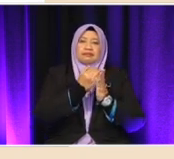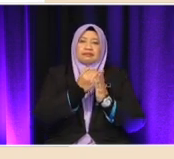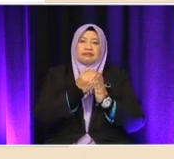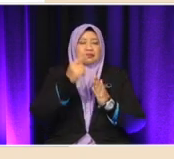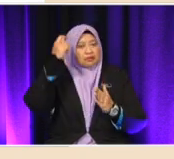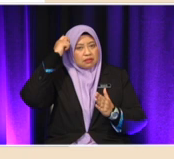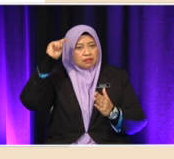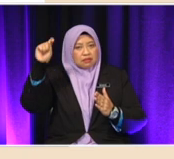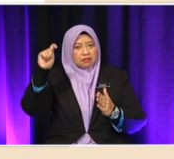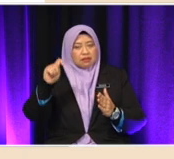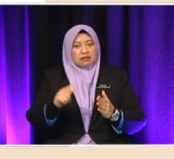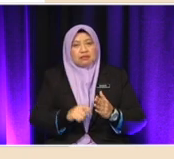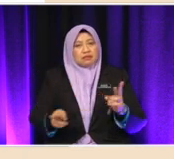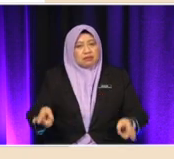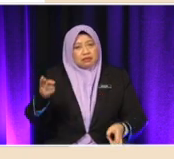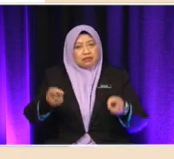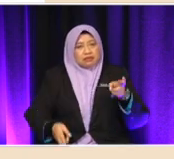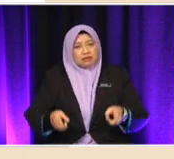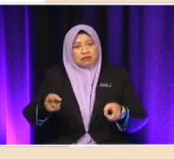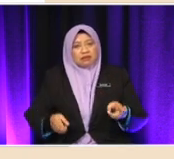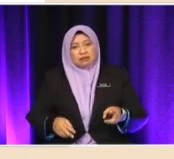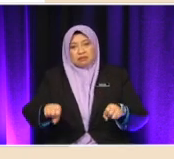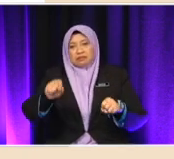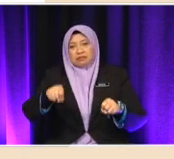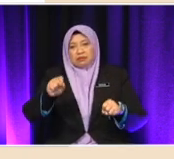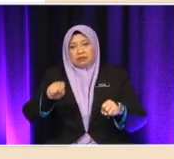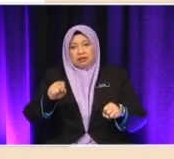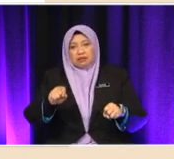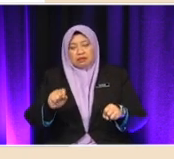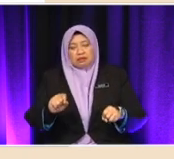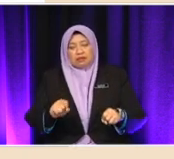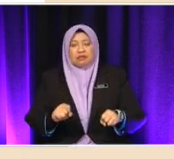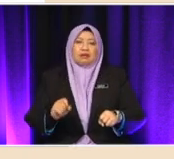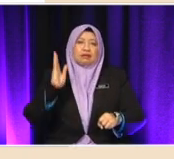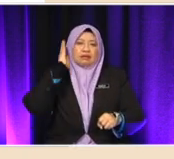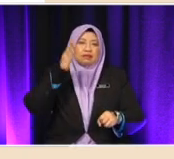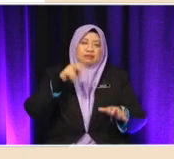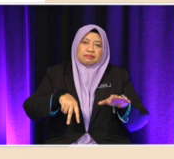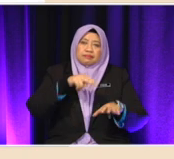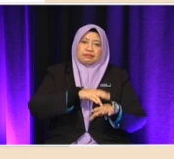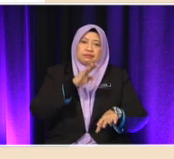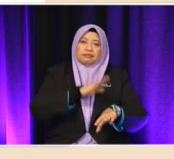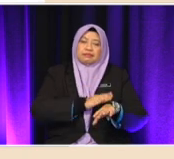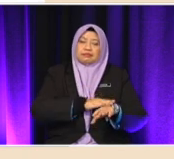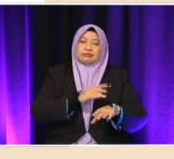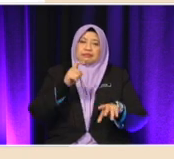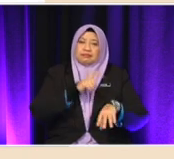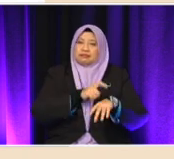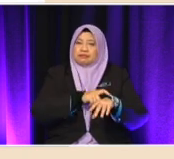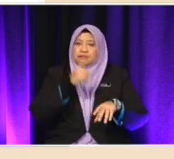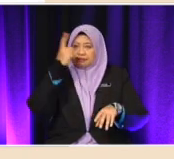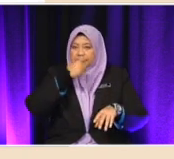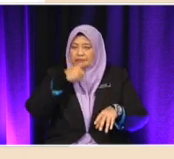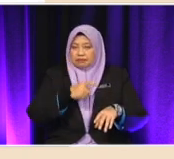yang kedua harga Moto Sika dijangkau naik pada masa hadapan nah yang ketiga kejatuhan harga